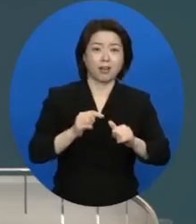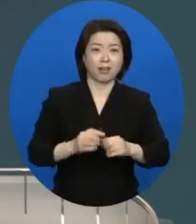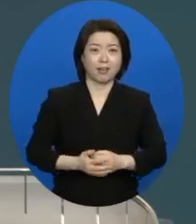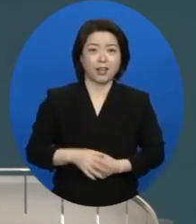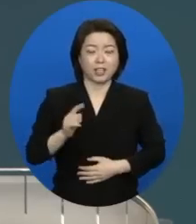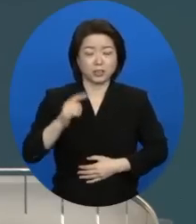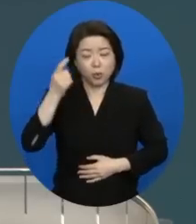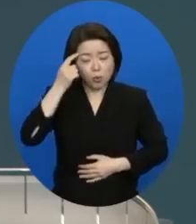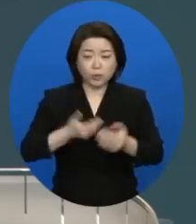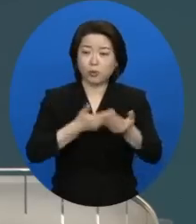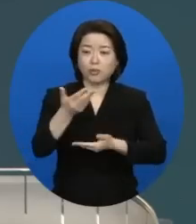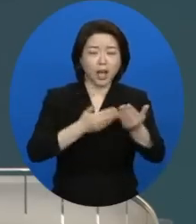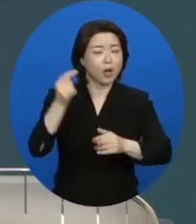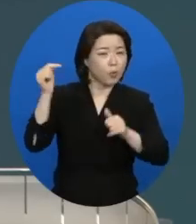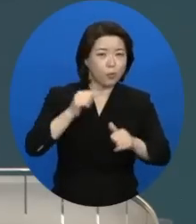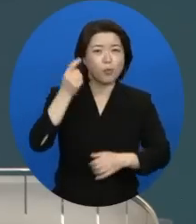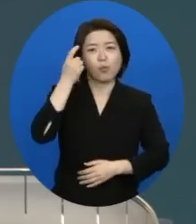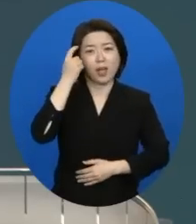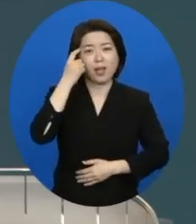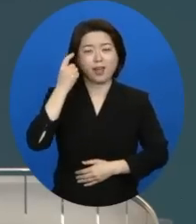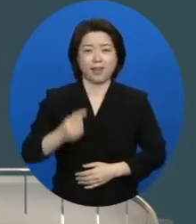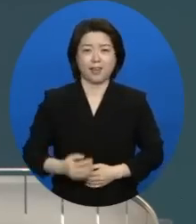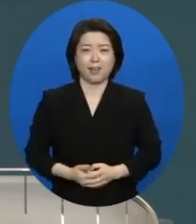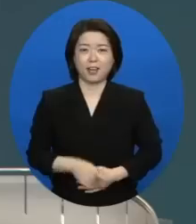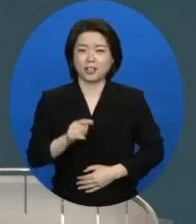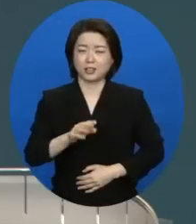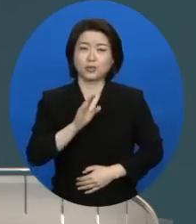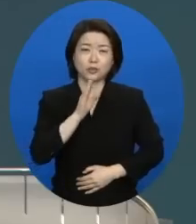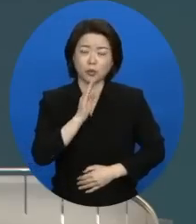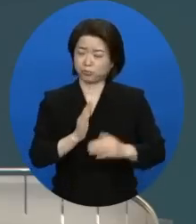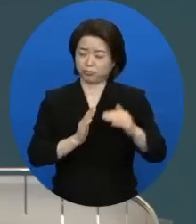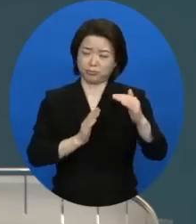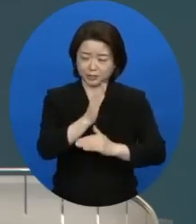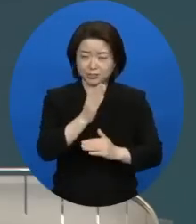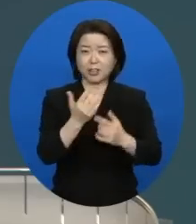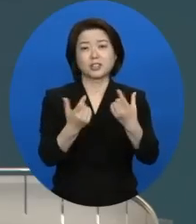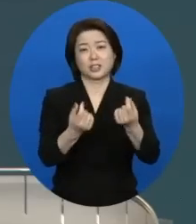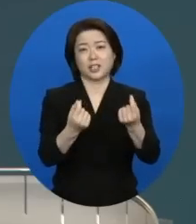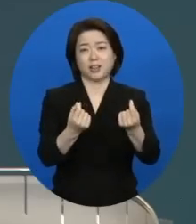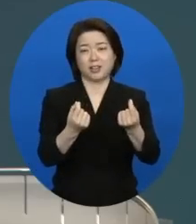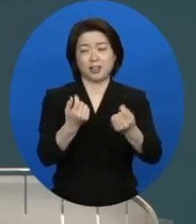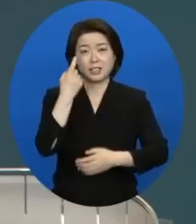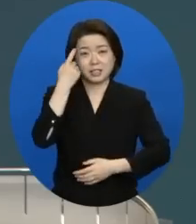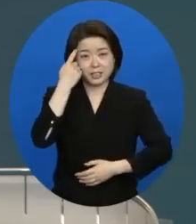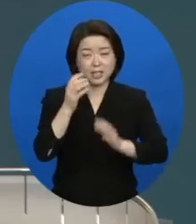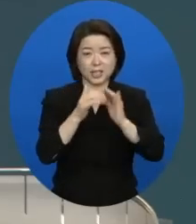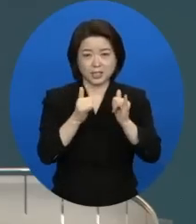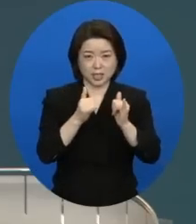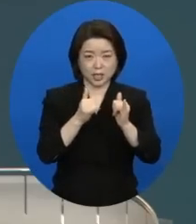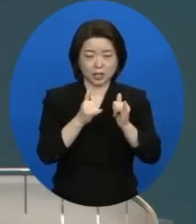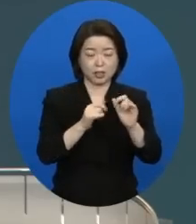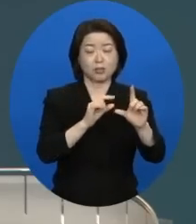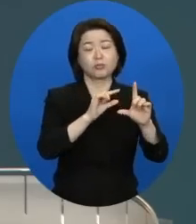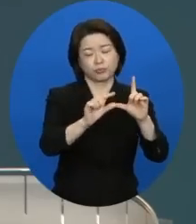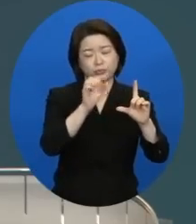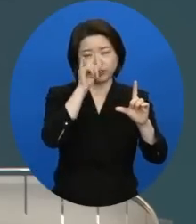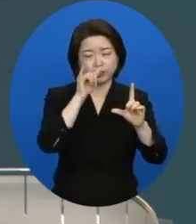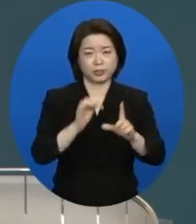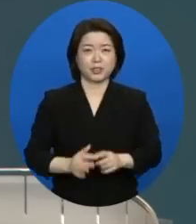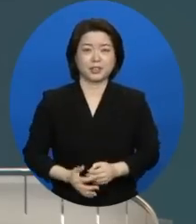왜 나누라고 하는 거야? 그건 너무 지나친 것이라고 생각하는 분들도 있으십니다.